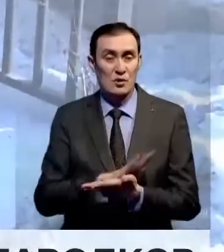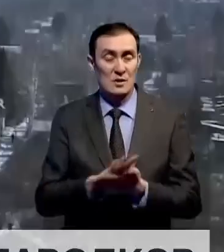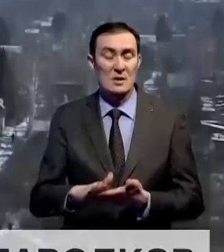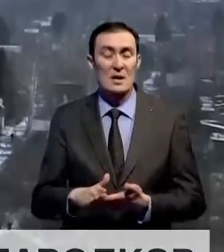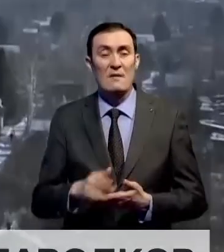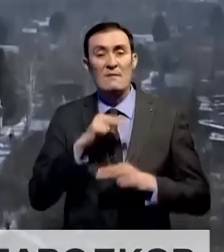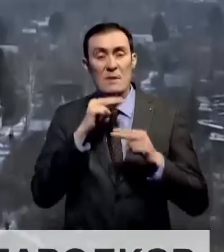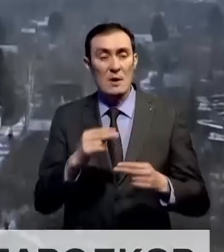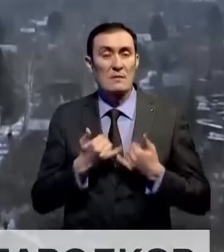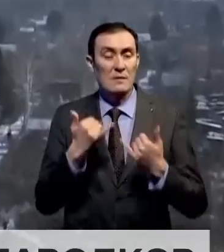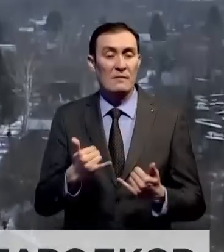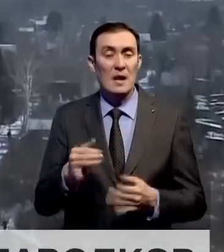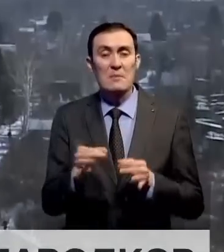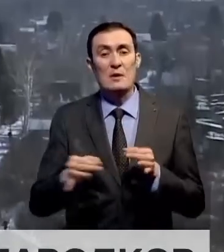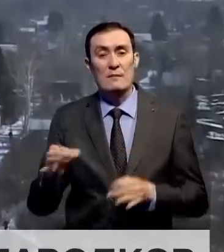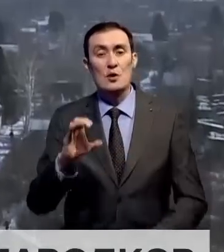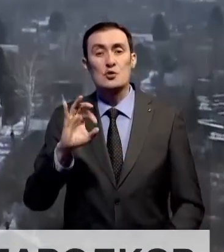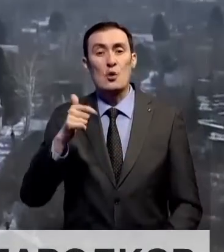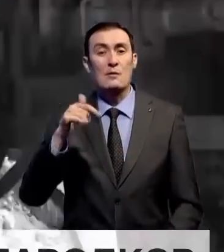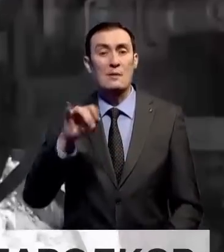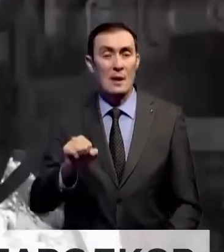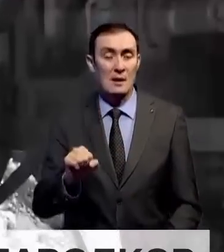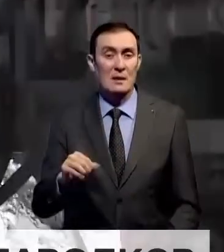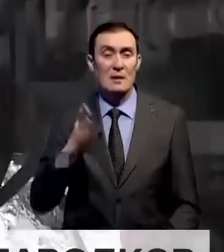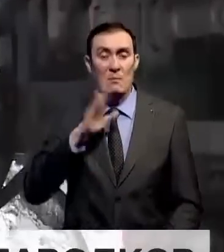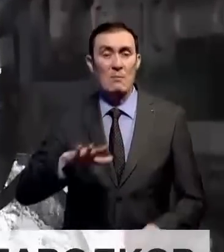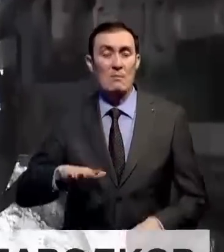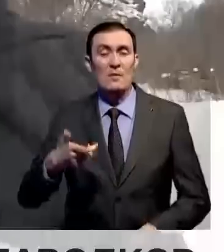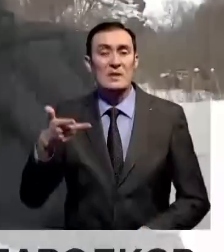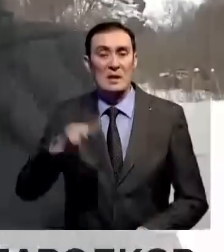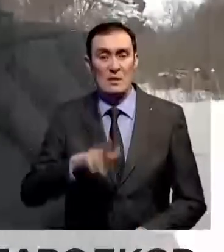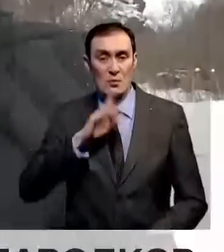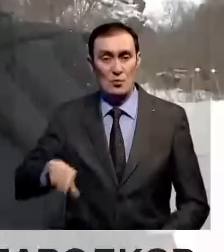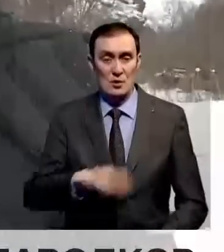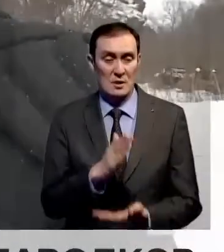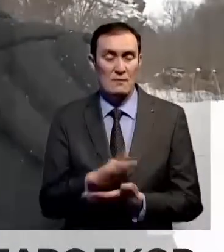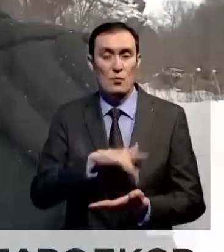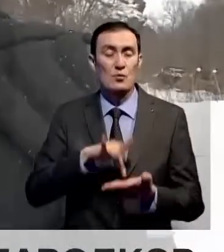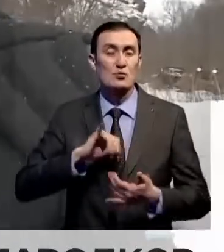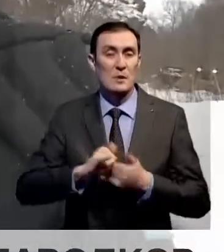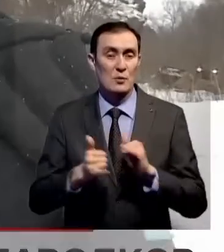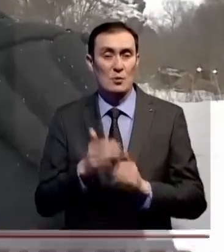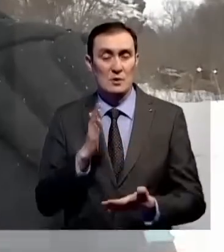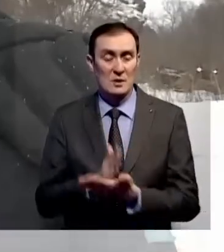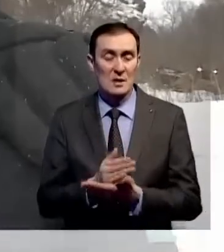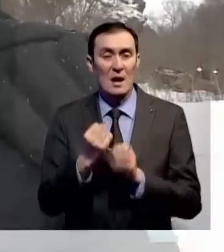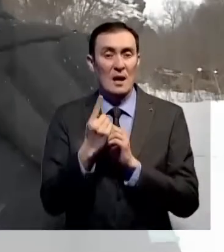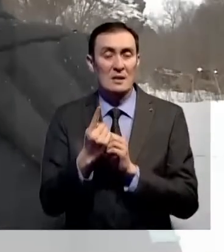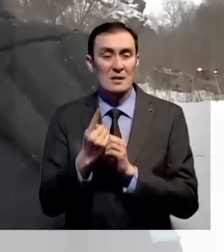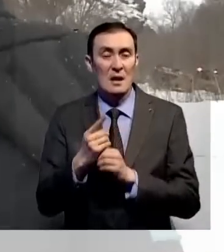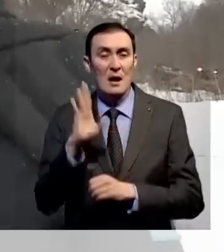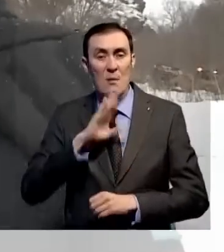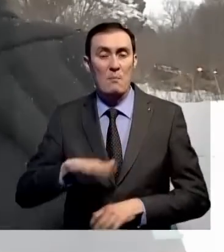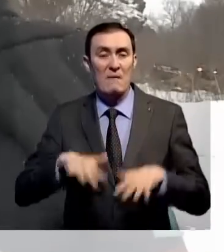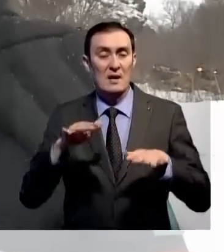спасателей сфокусировано на микрорайоне Согра, где 3 полноводных ручья. По городу Усть-Каменогорска у нас существует 11